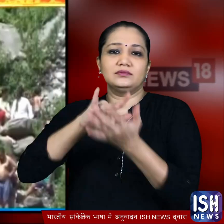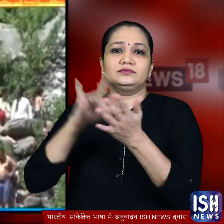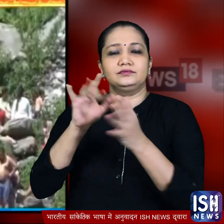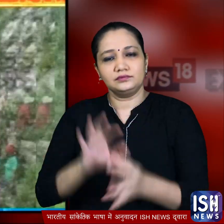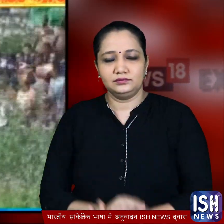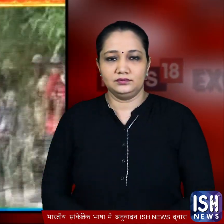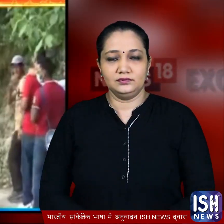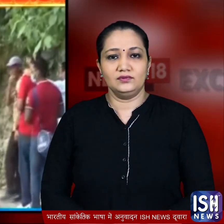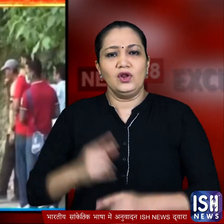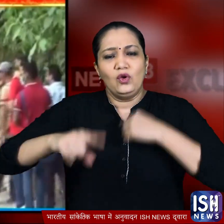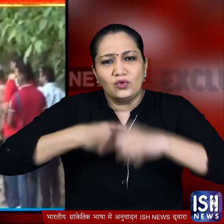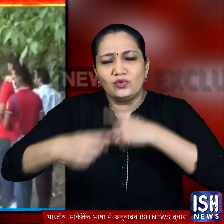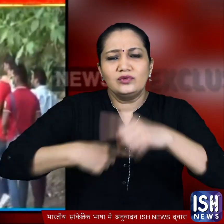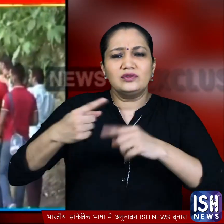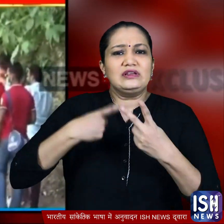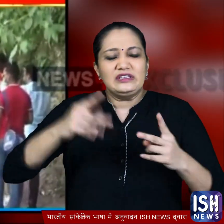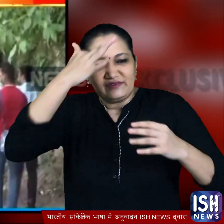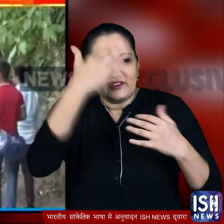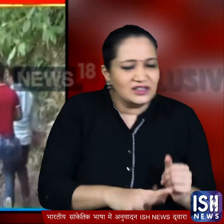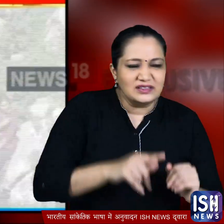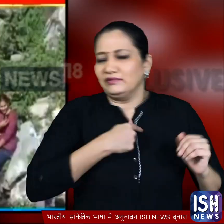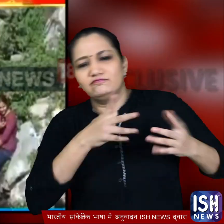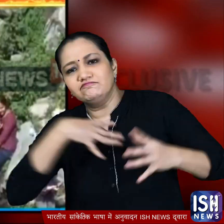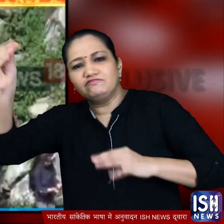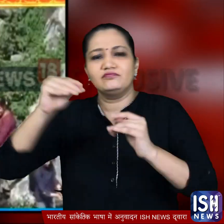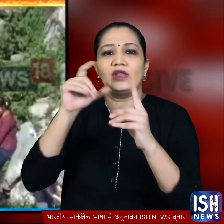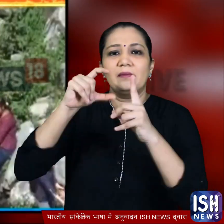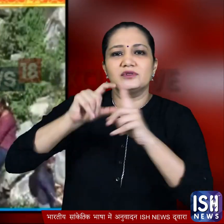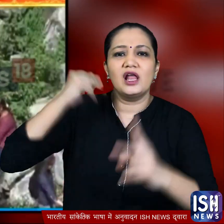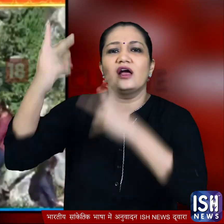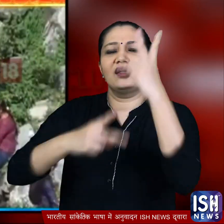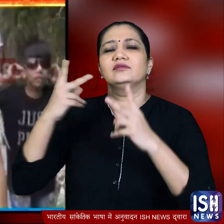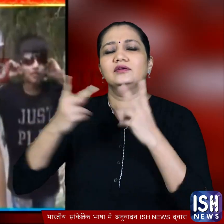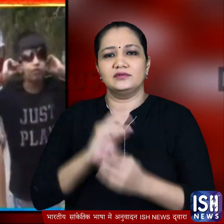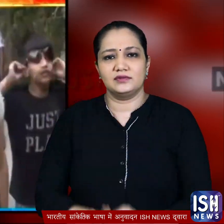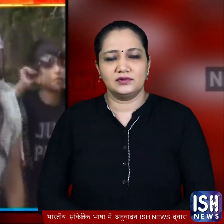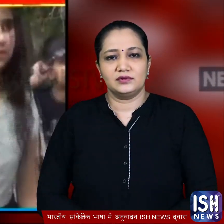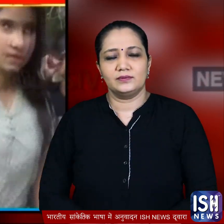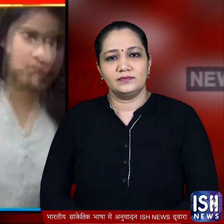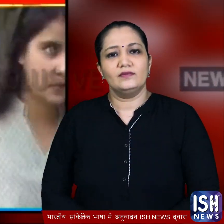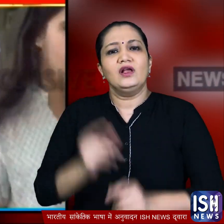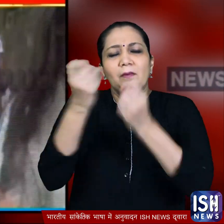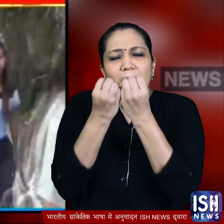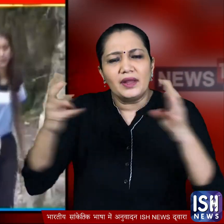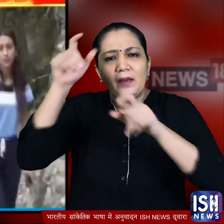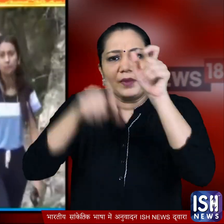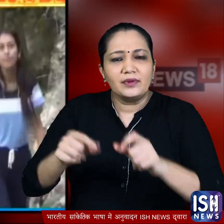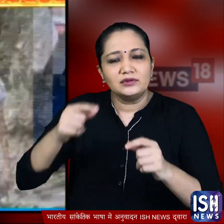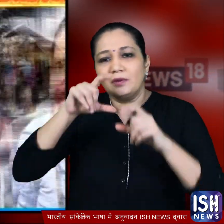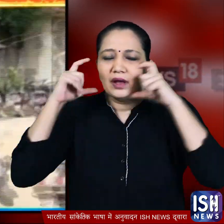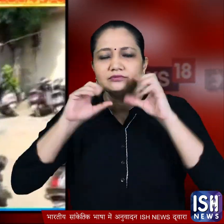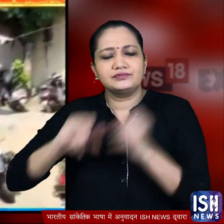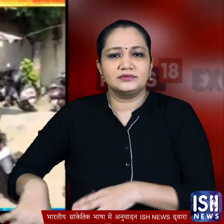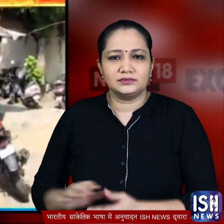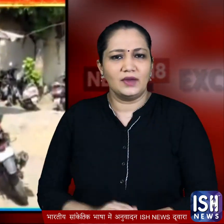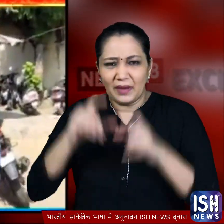के हालात बने हुए हैं। रोजाना के रूटीन से छुटकारा पाने के लिए लोग धर्मशाला घूमने पहुंच रहे हैं, लेकिन इस चक्कर में कईयों ने मास्क की भी छुट्टी कर